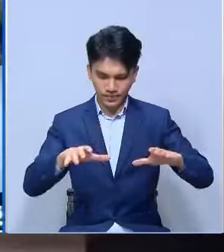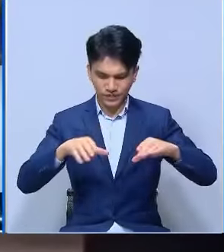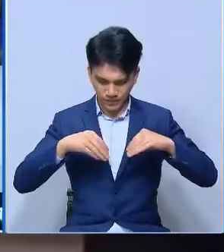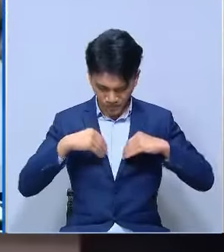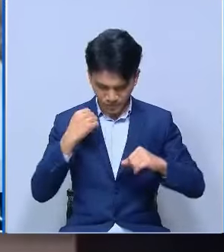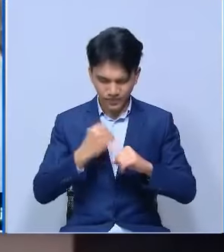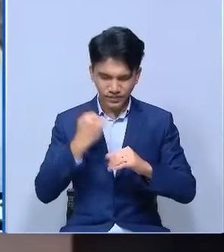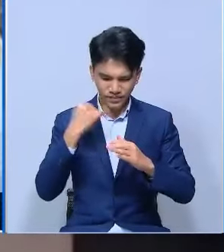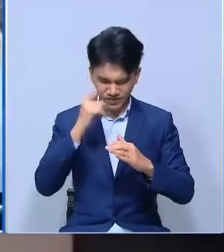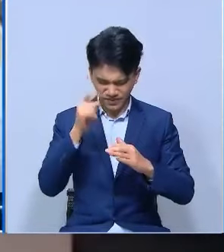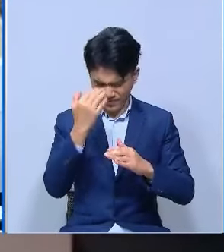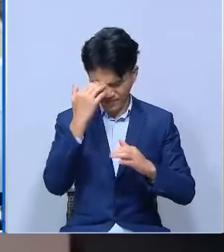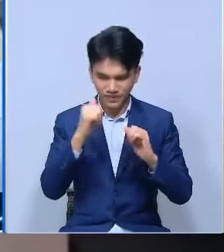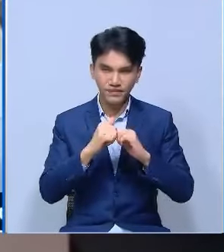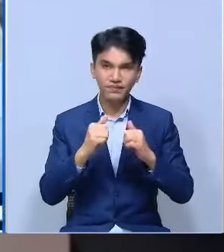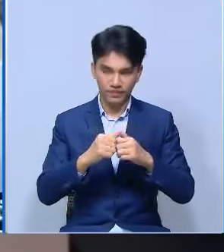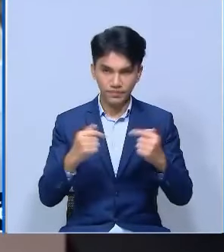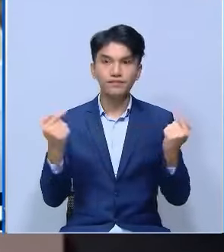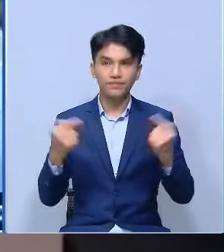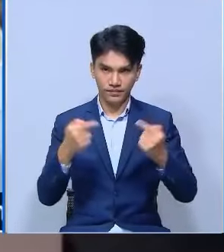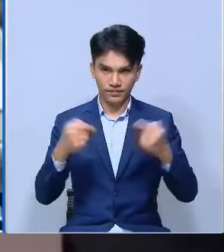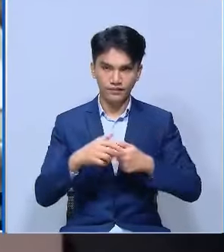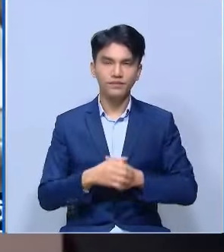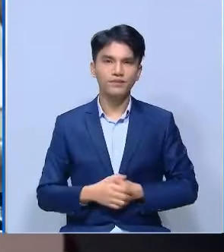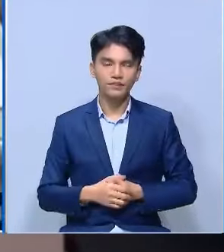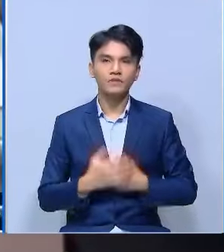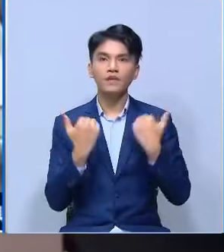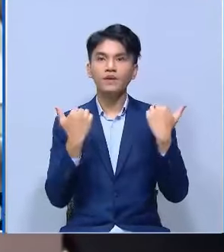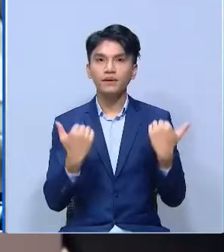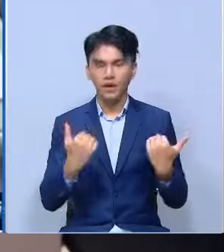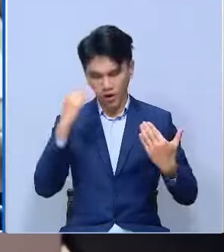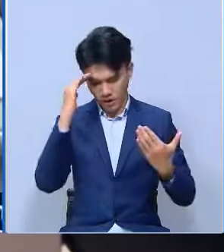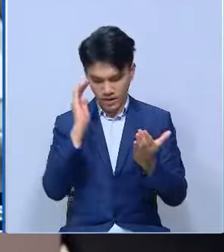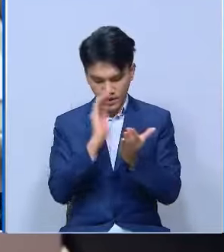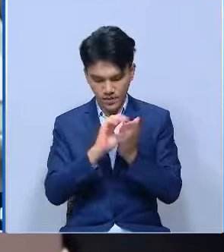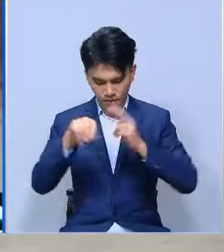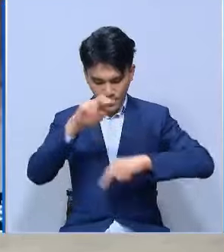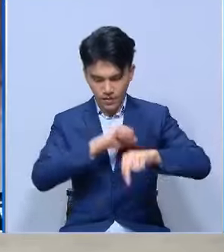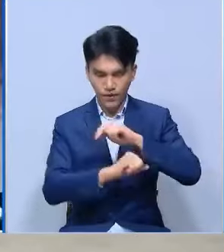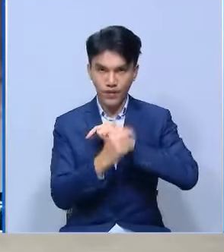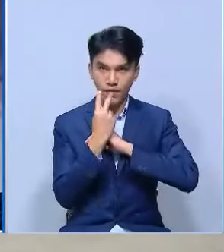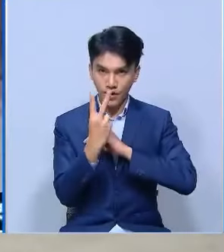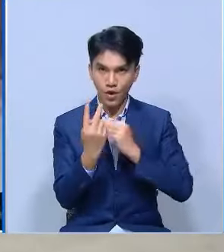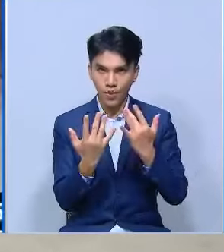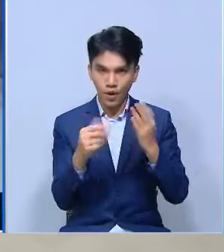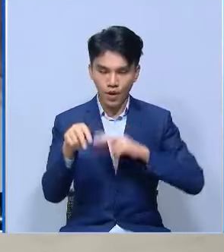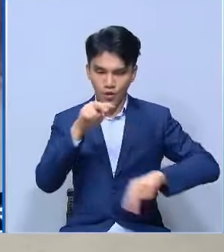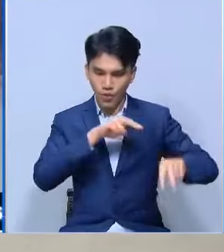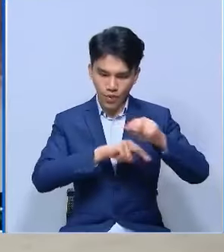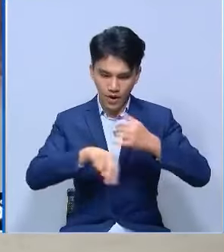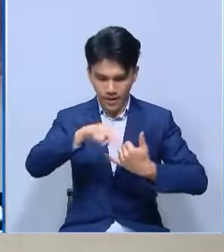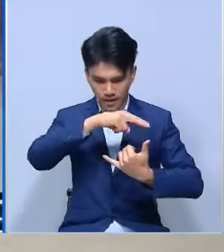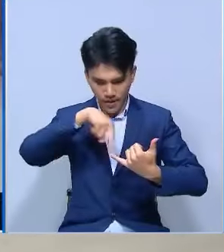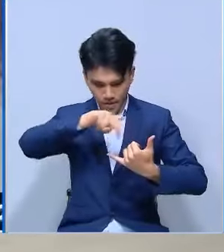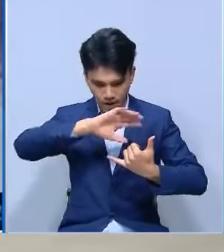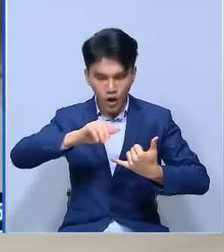ก่อเหตุจริงเพราะมีปัญหาทะเลาะกันมาก่อนเบื้องต้นตำรวจอยู่ระหว่างการสอบสวนและเดี๋ยวจะรอผลการตรวจร่างกายจากแพ